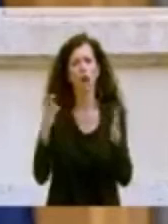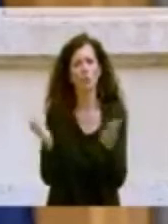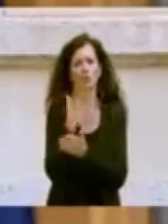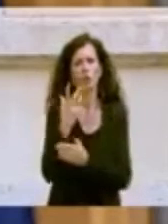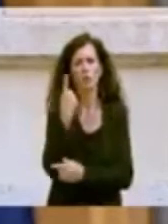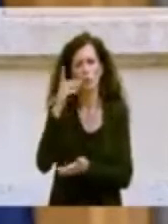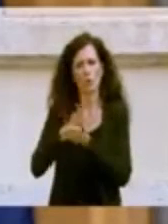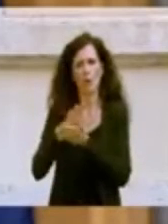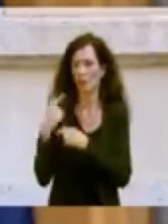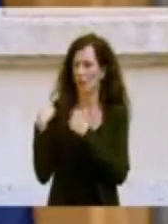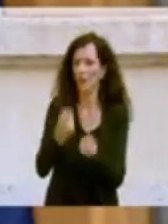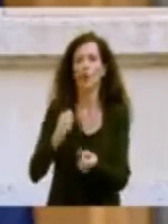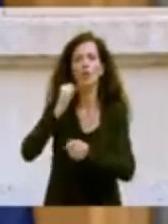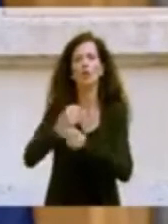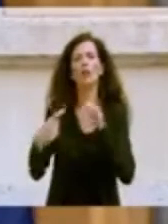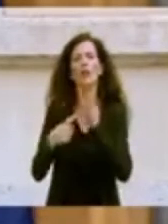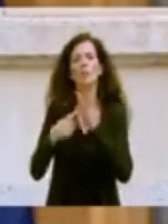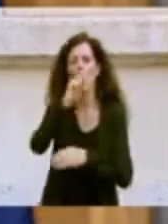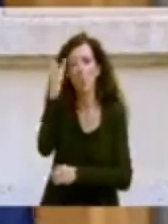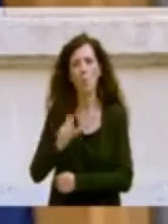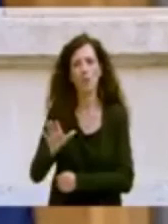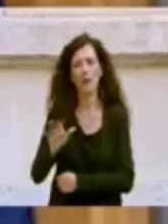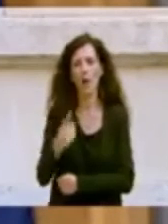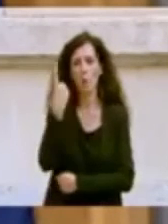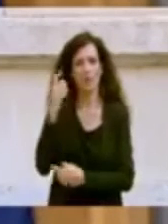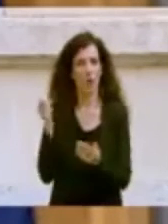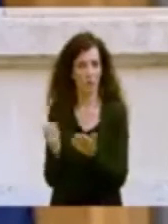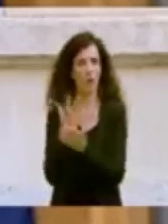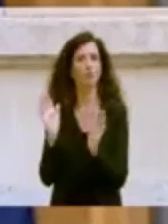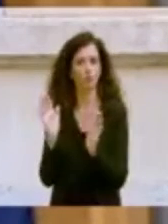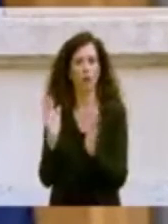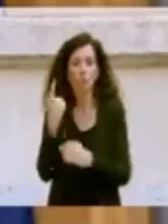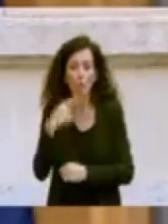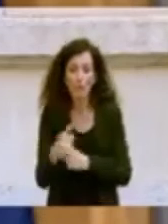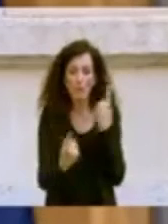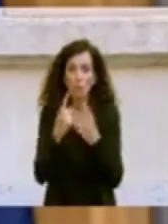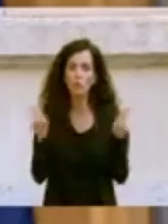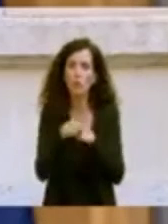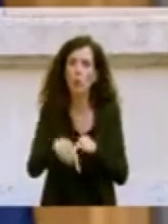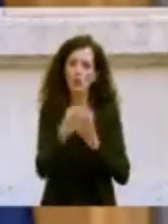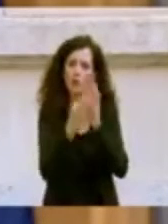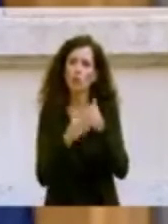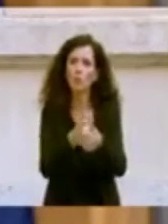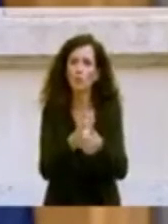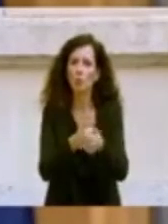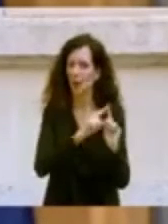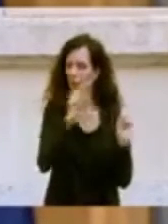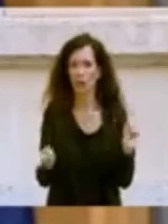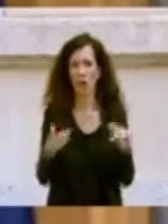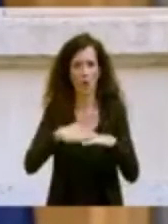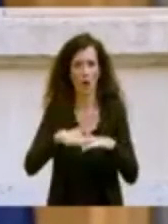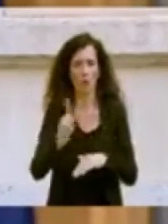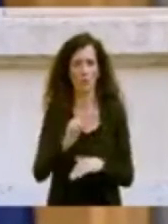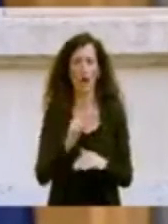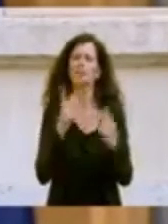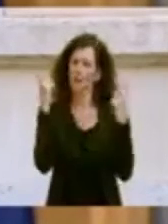avuto quell'effetto che invece sta avendo questa misura adesso adottata ovviamente molti sono ancora